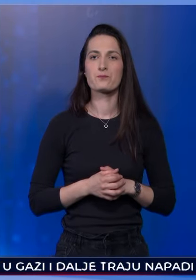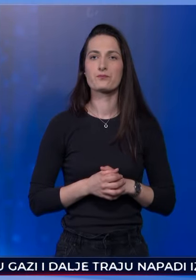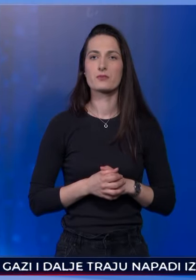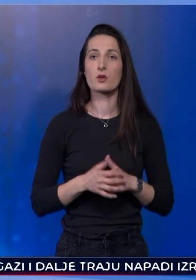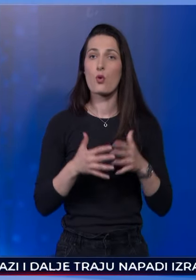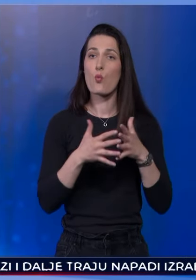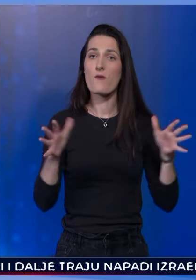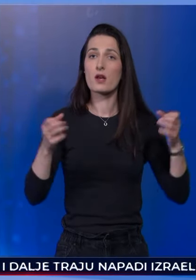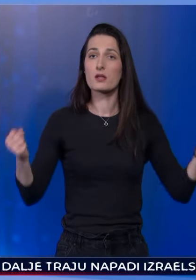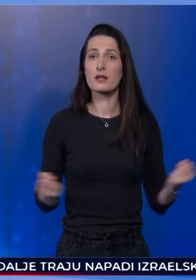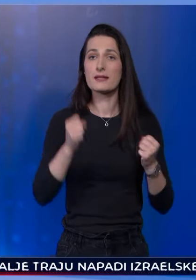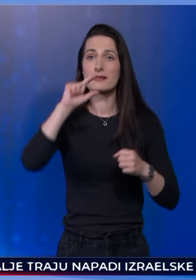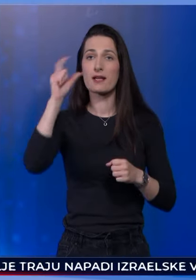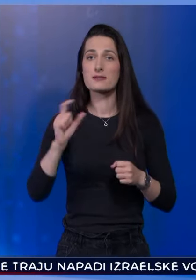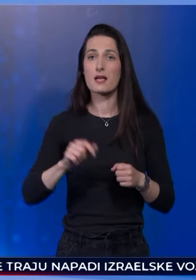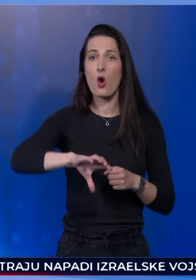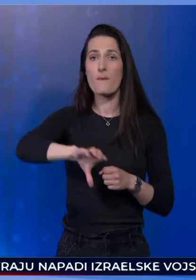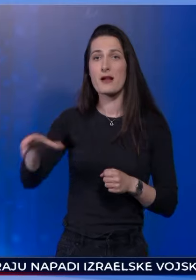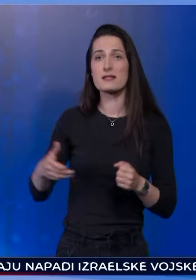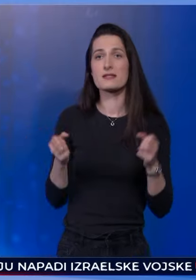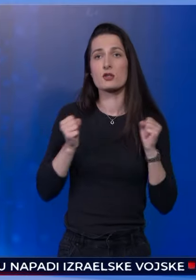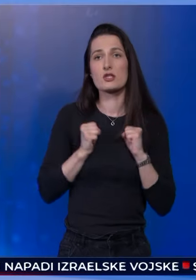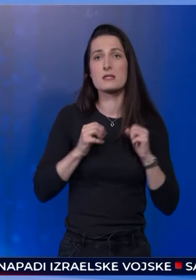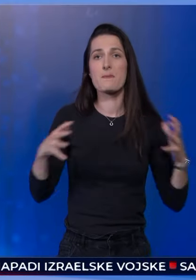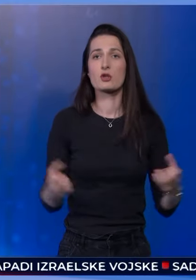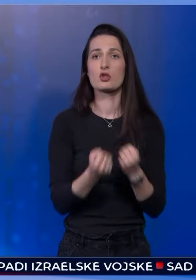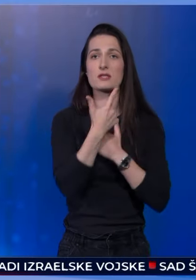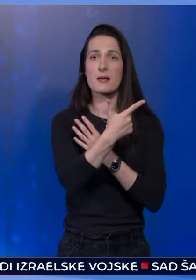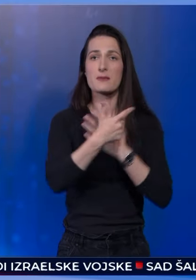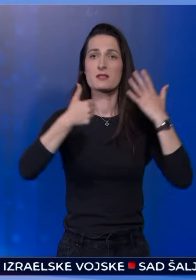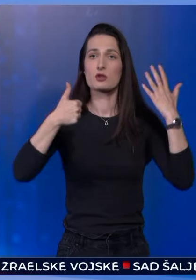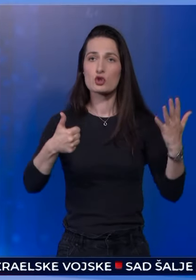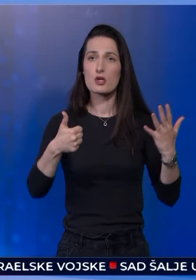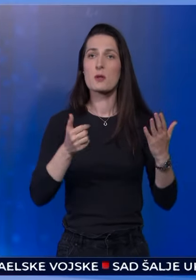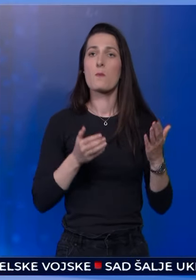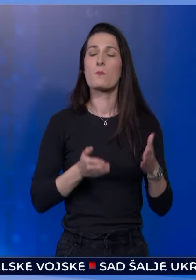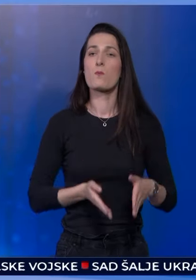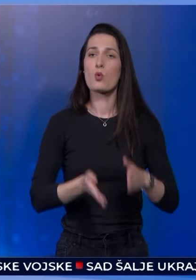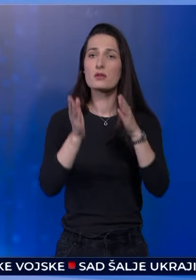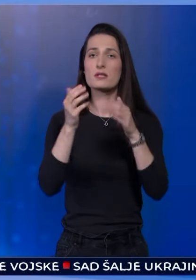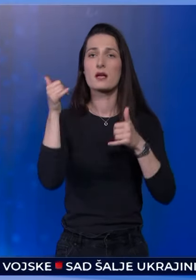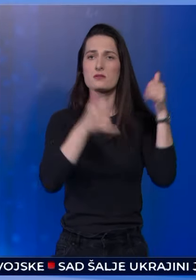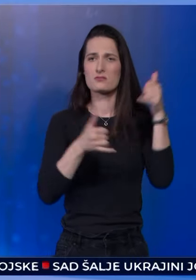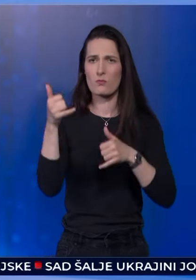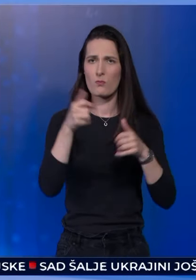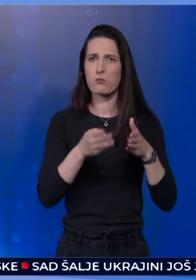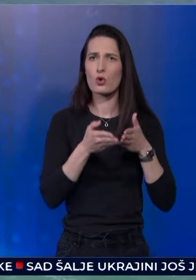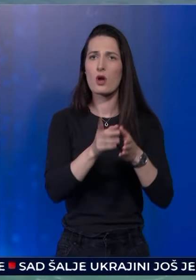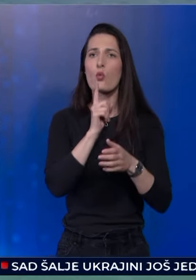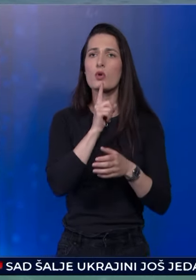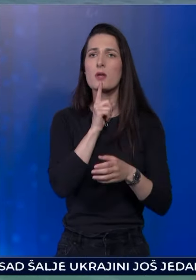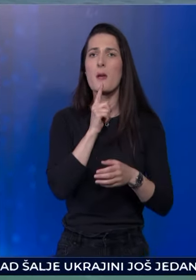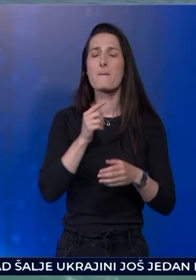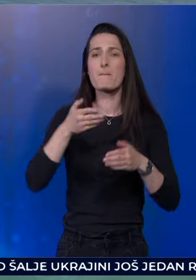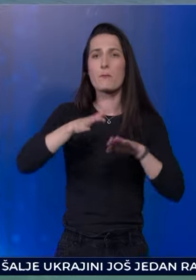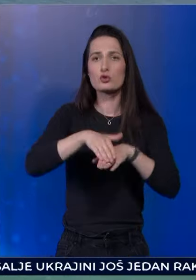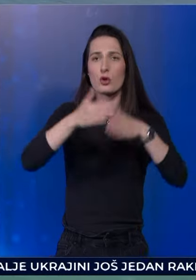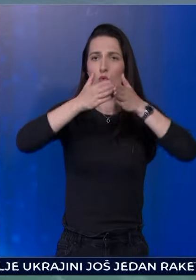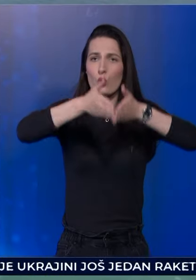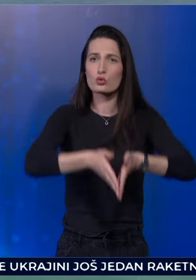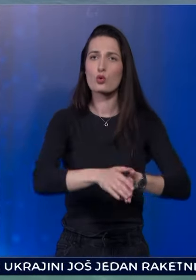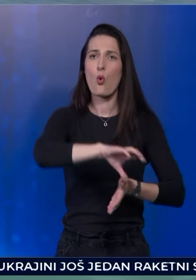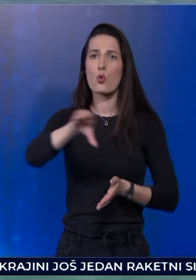U velikoj akciji italijanske obalne straže spašeno je 76 putnika sa broda koji je počeo tonuti kod